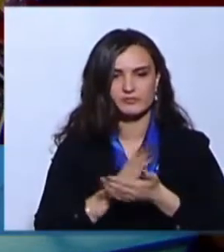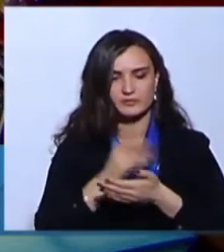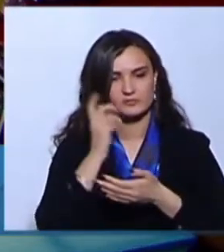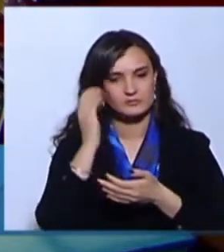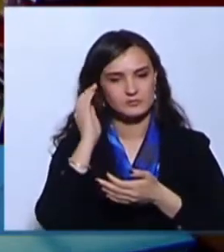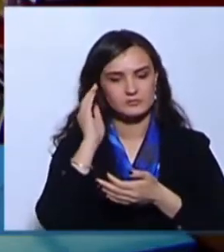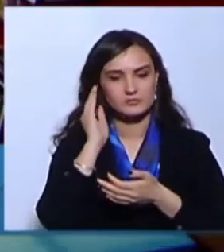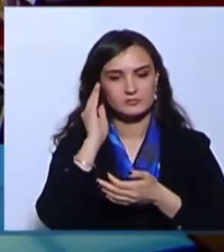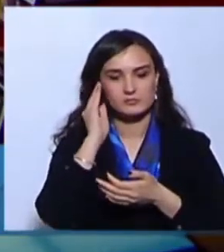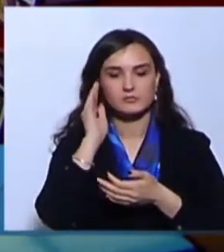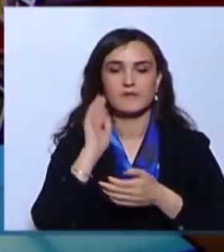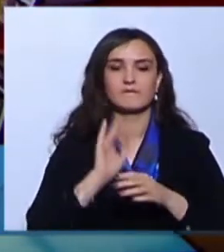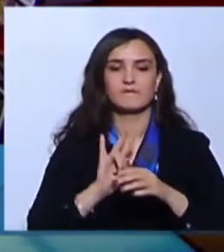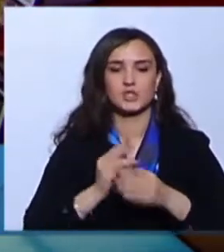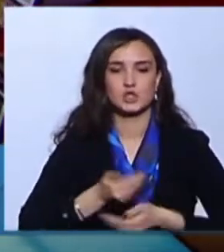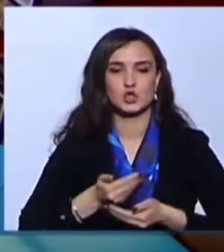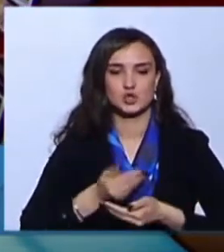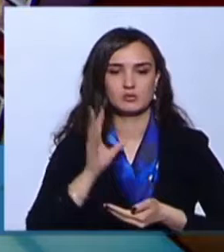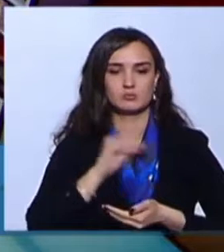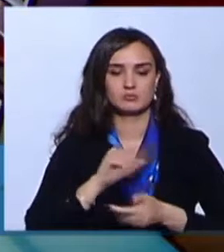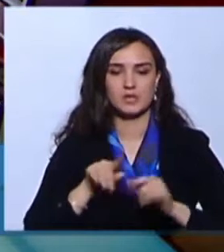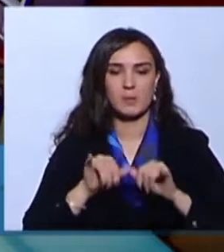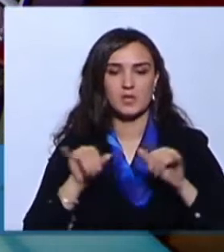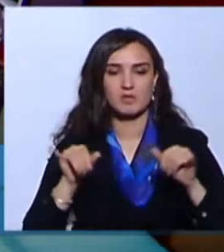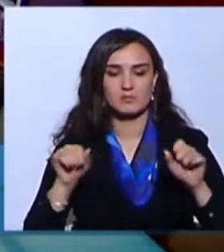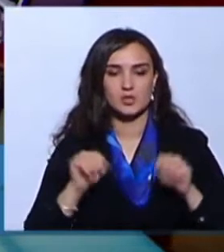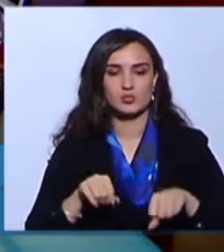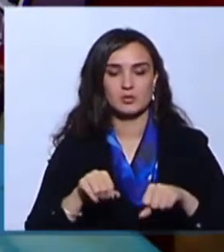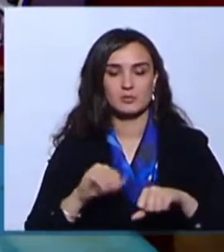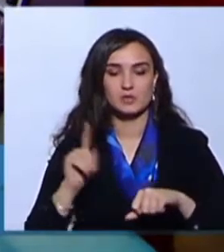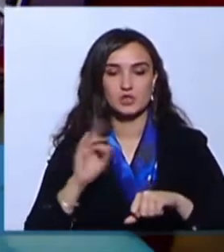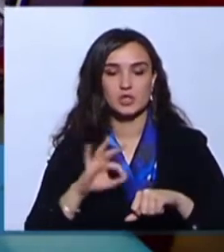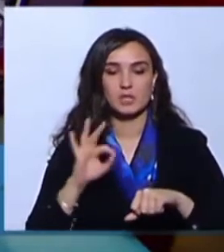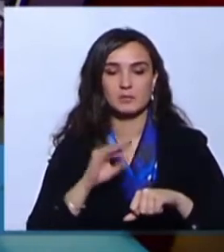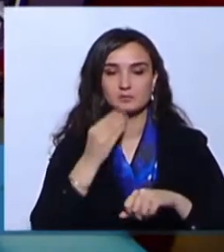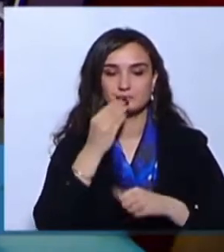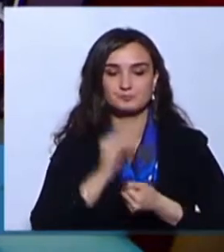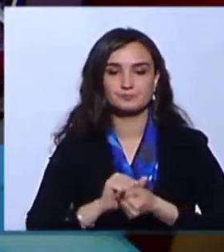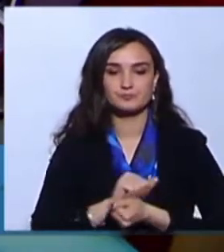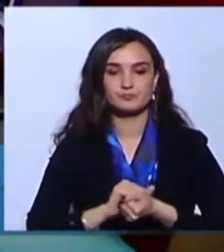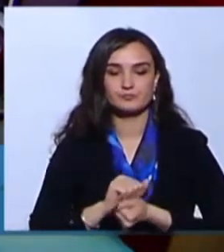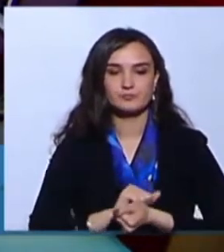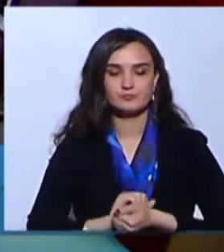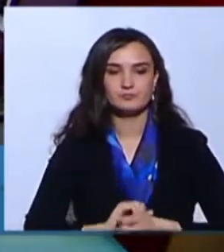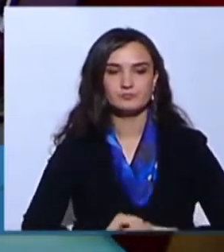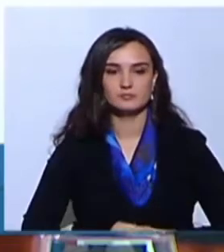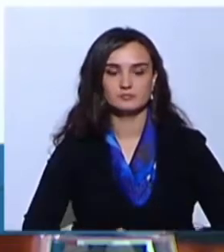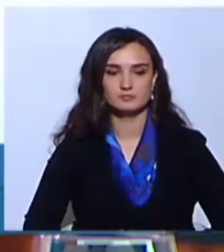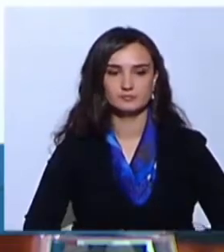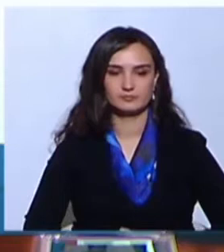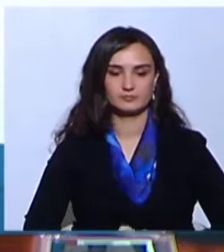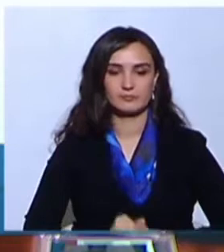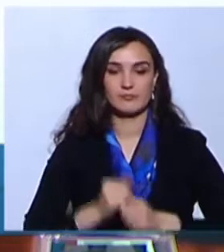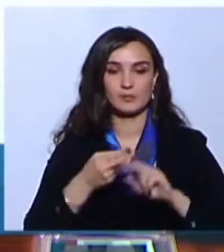ჰქონდა სიცოცხლის უნარიანობა და გადაადგილების და გამრავლების საშუალება. ეხა რა ხდება საჭვის მომლებელ? გიო, უნდა ჩაგერთოს. სწორედ ამიტომ ლაპარაკობთ,